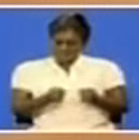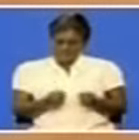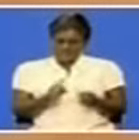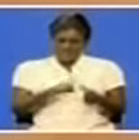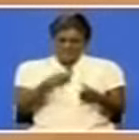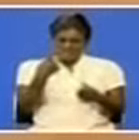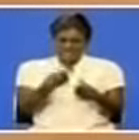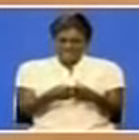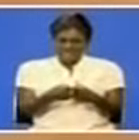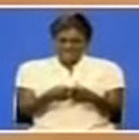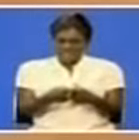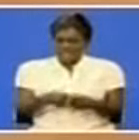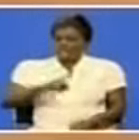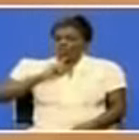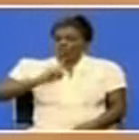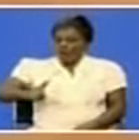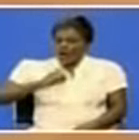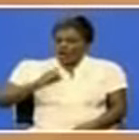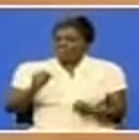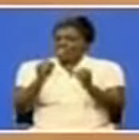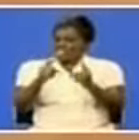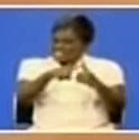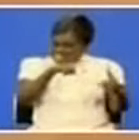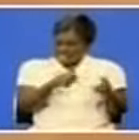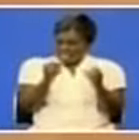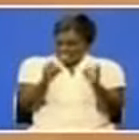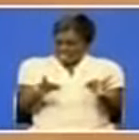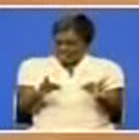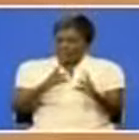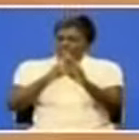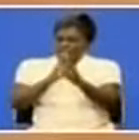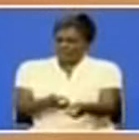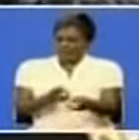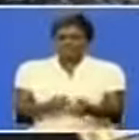halafu kumuitisha ama kumtishia kumuua iwapo angemshtaki.